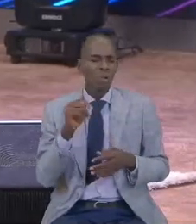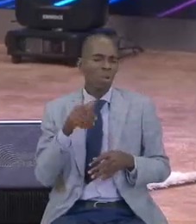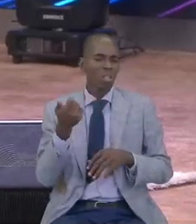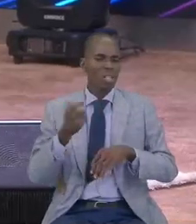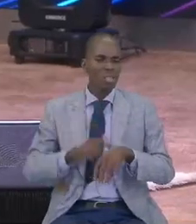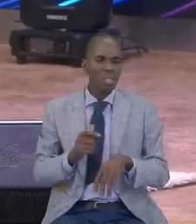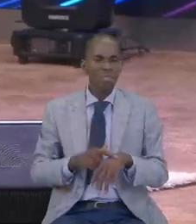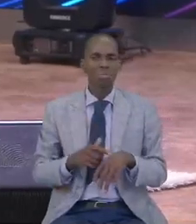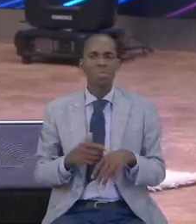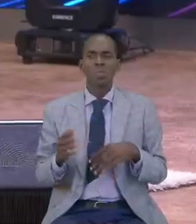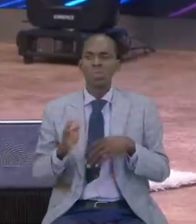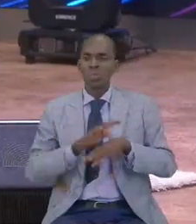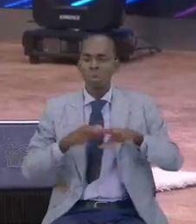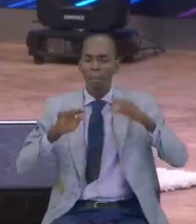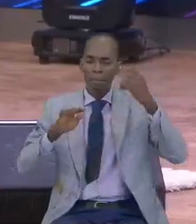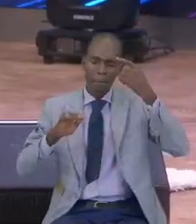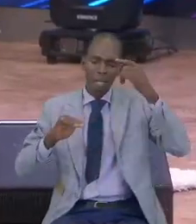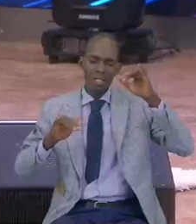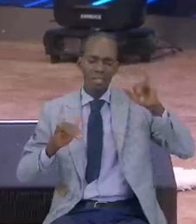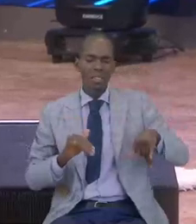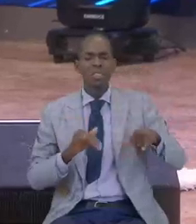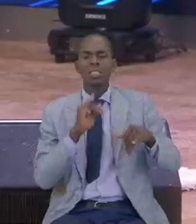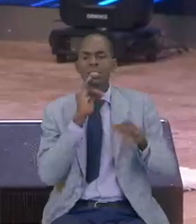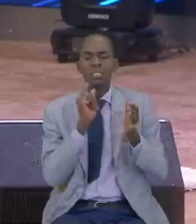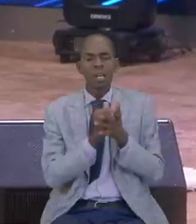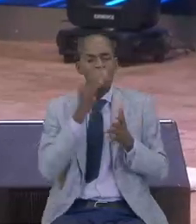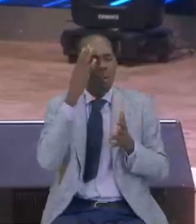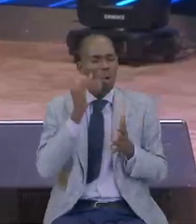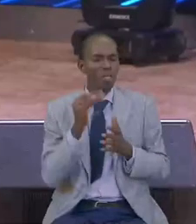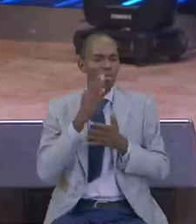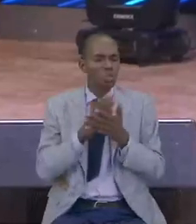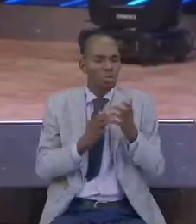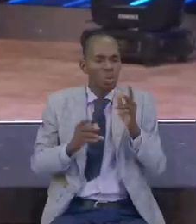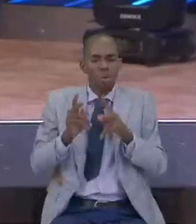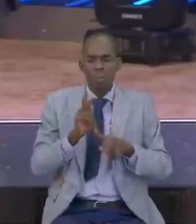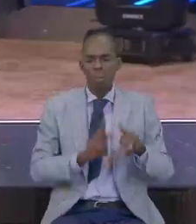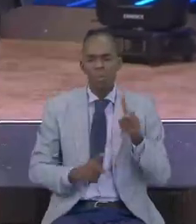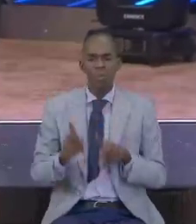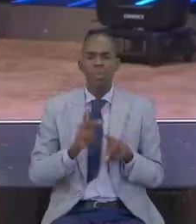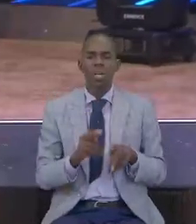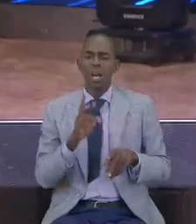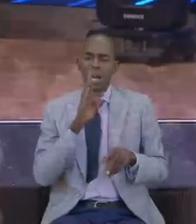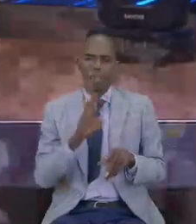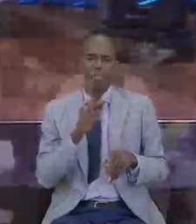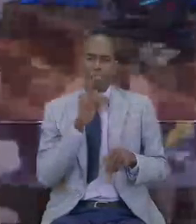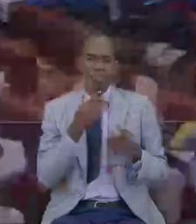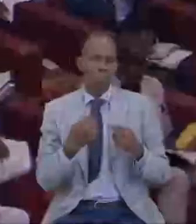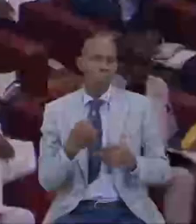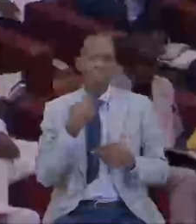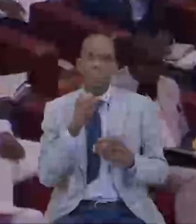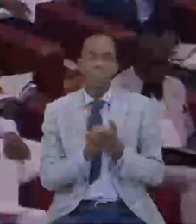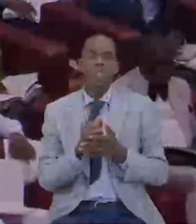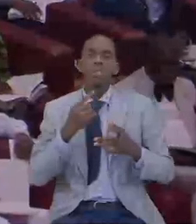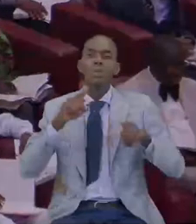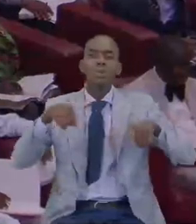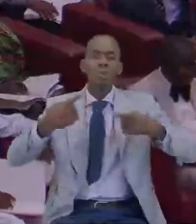oh, ne prenez pas ça. C'est pourquoi certaines personnes ne sont pas venues. Non, dites-leur que maintenant, je comprends. Je